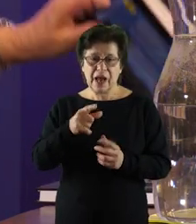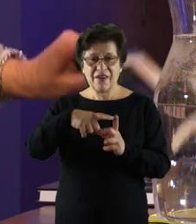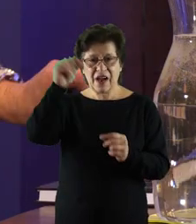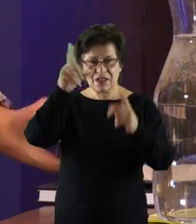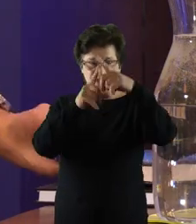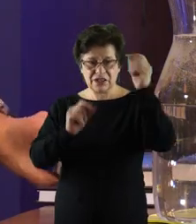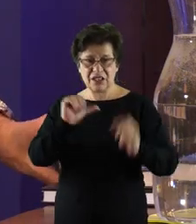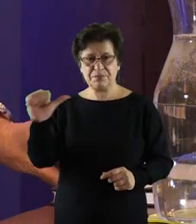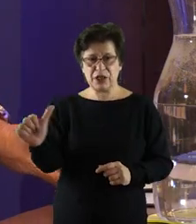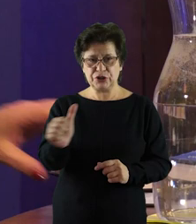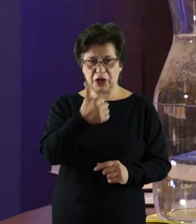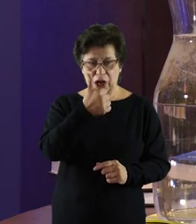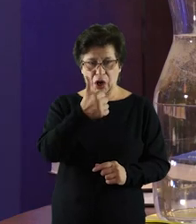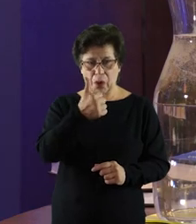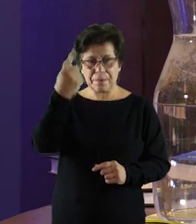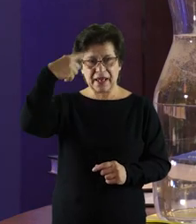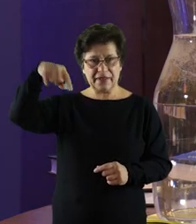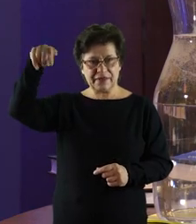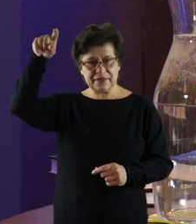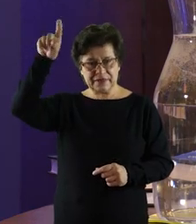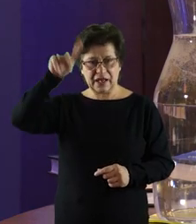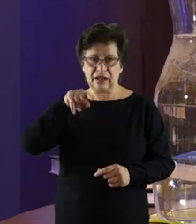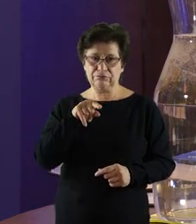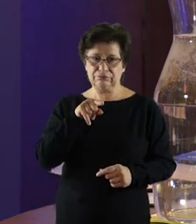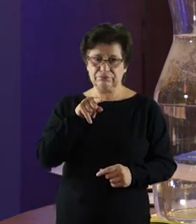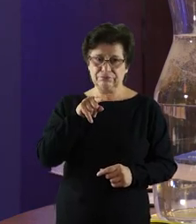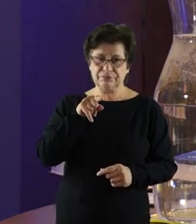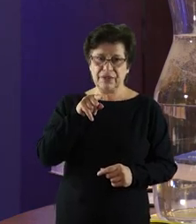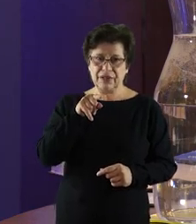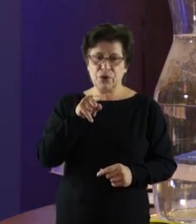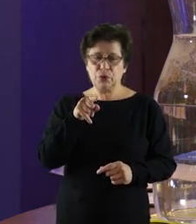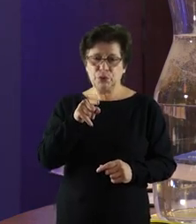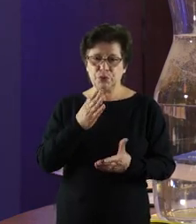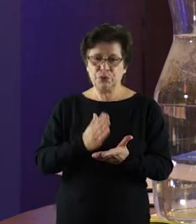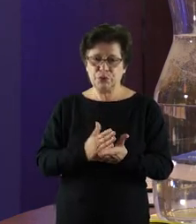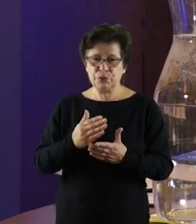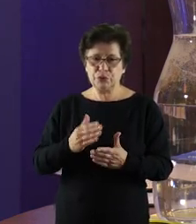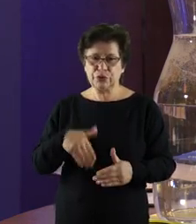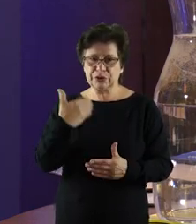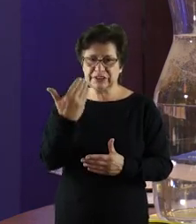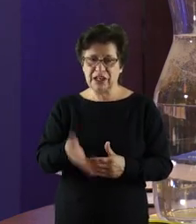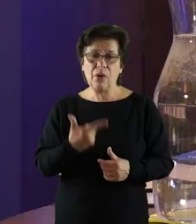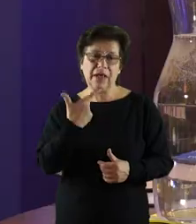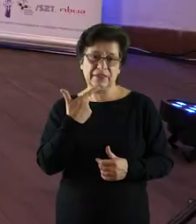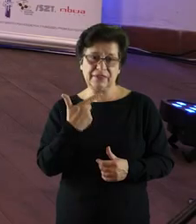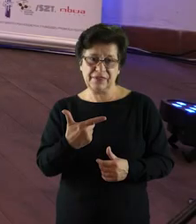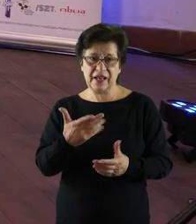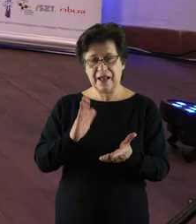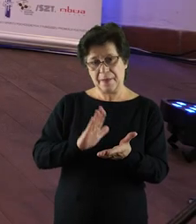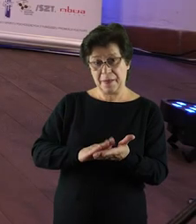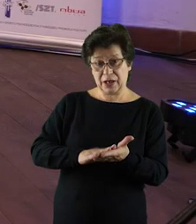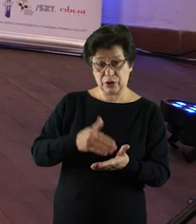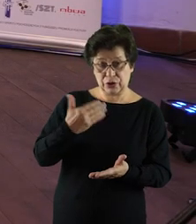rzeczywiście książka, która zyskała już przynajmniej ze dwie nagrody. Pozłacana rybka,